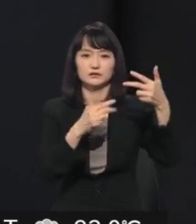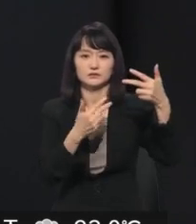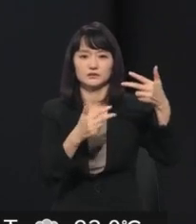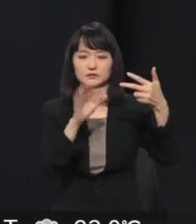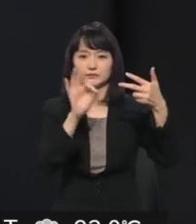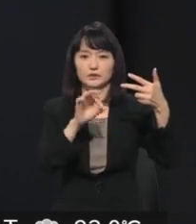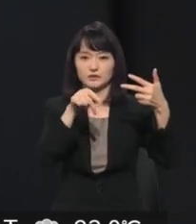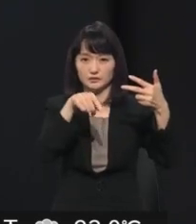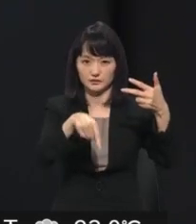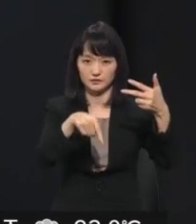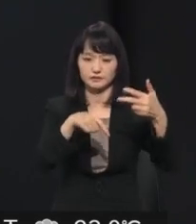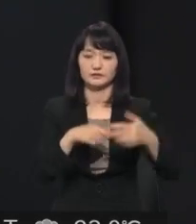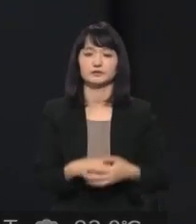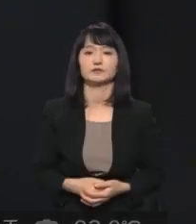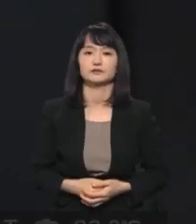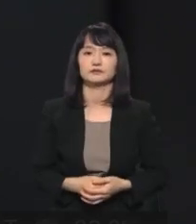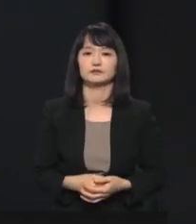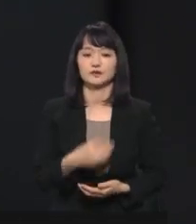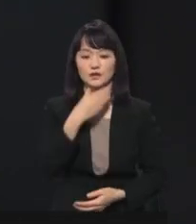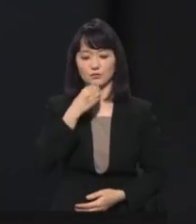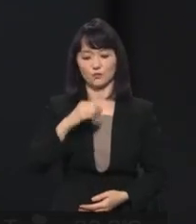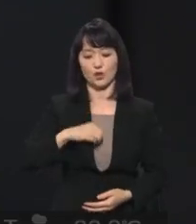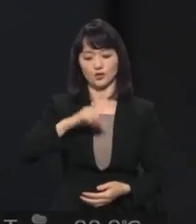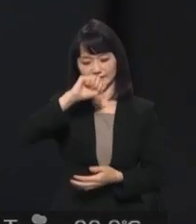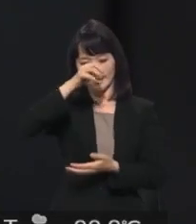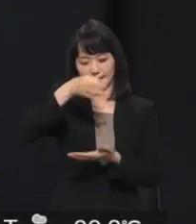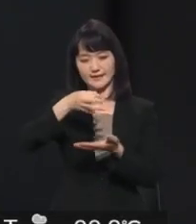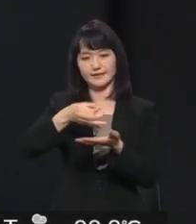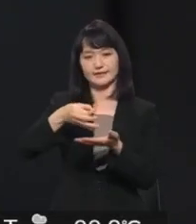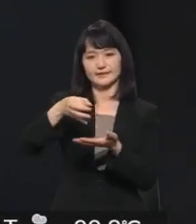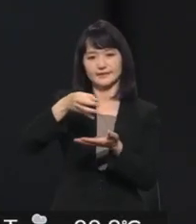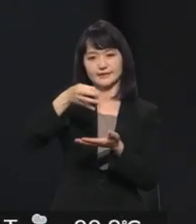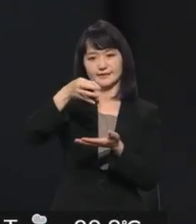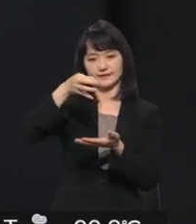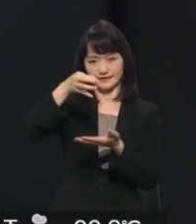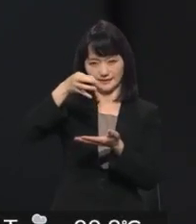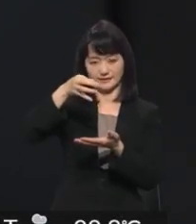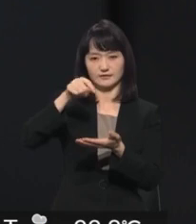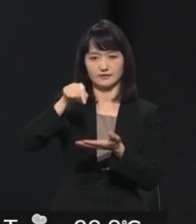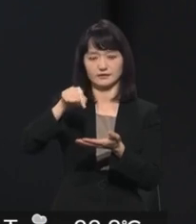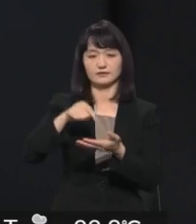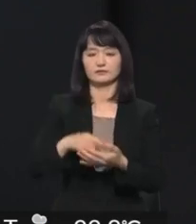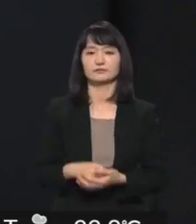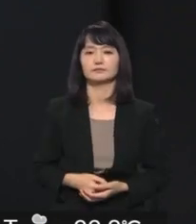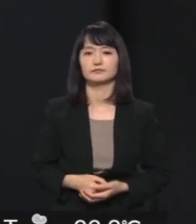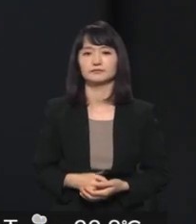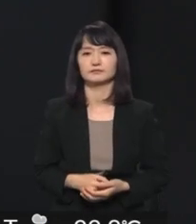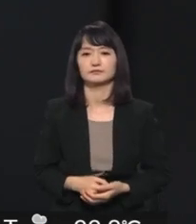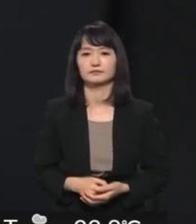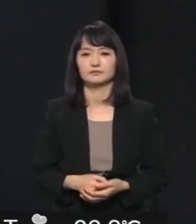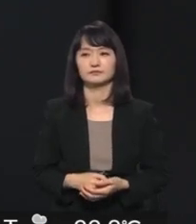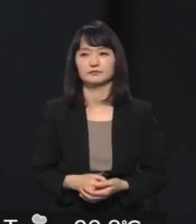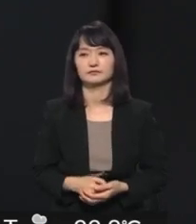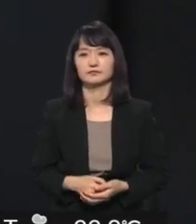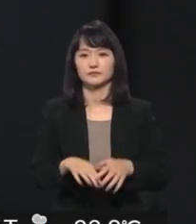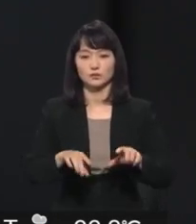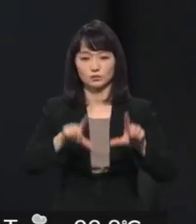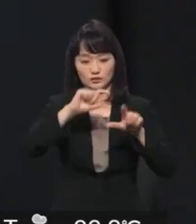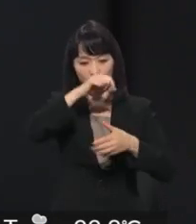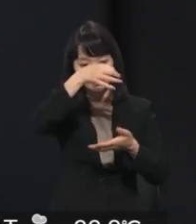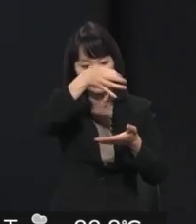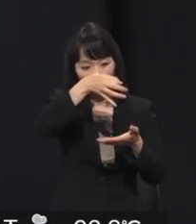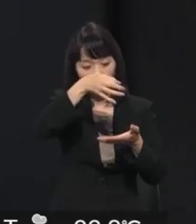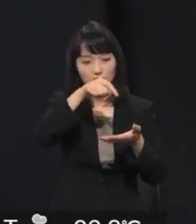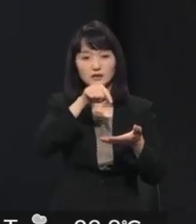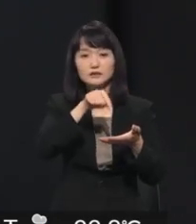이상 복제 산을 내려간 게 우리나라 선진국에 갈수록 복제 사에 늘어날 수밖에 없는 구조 없거든요 근데 이제 올해 예산에서 가장 큰 문제는 뭐냐면